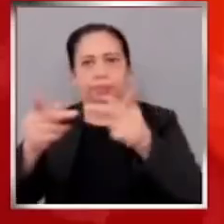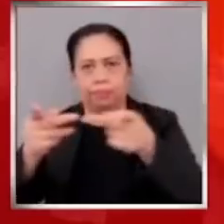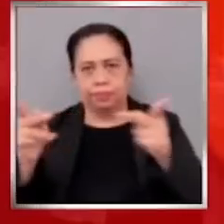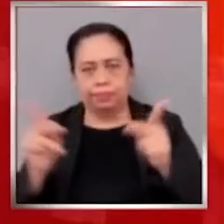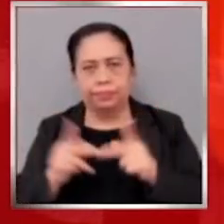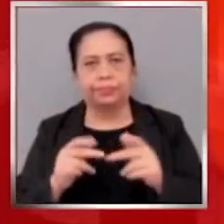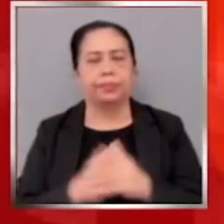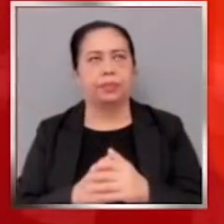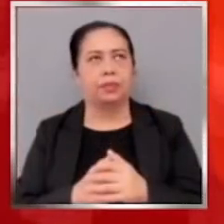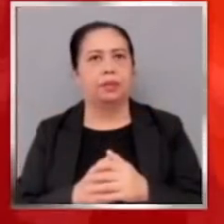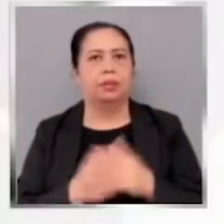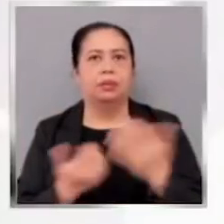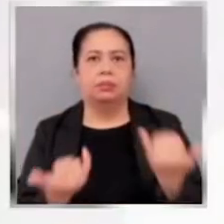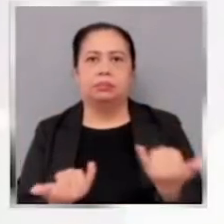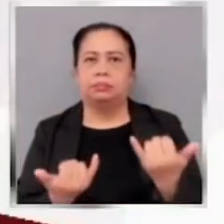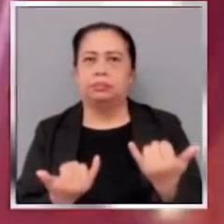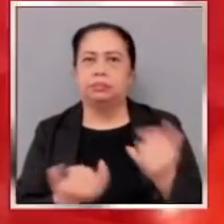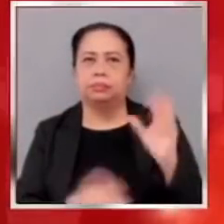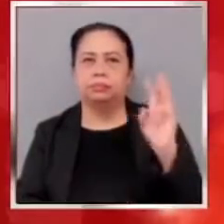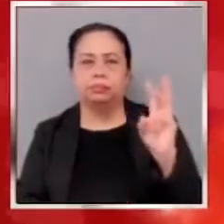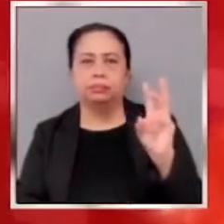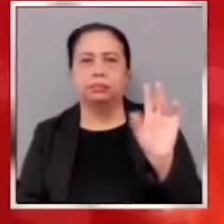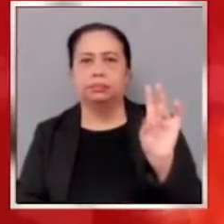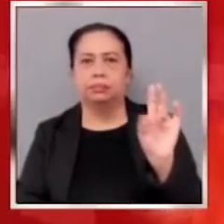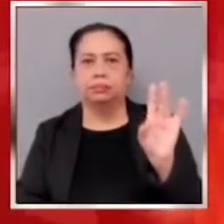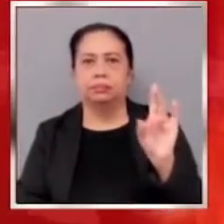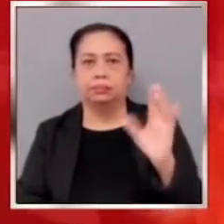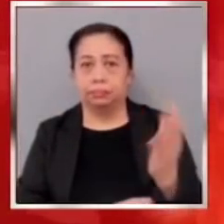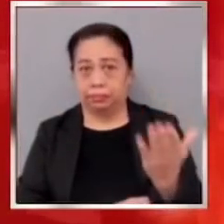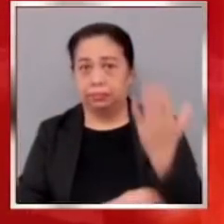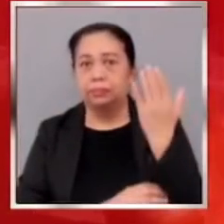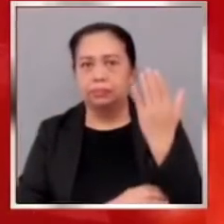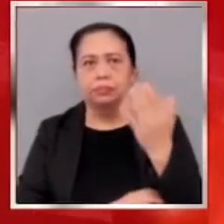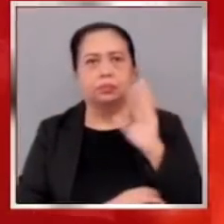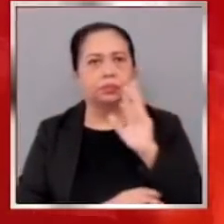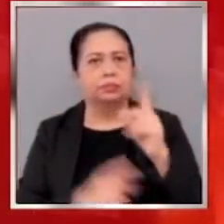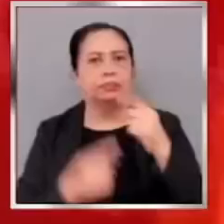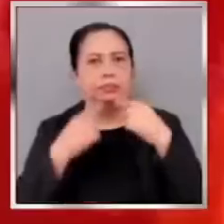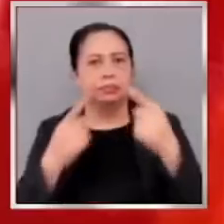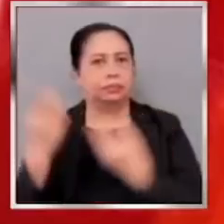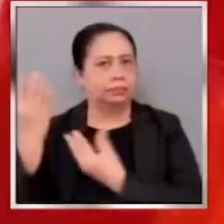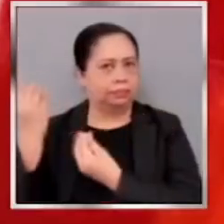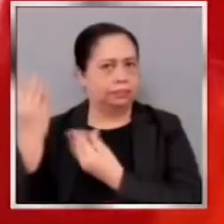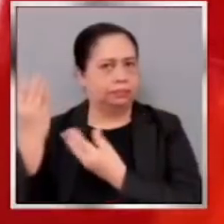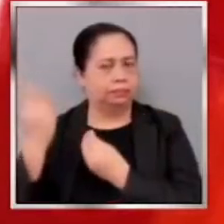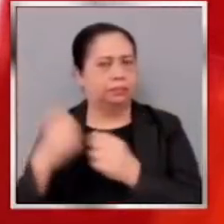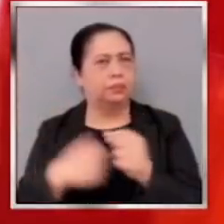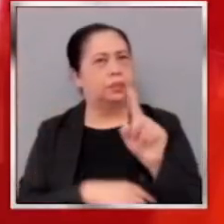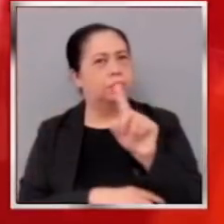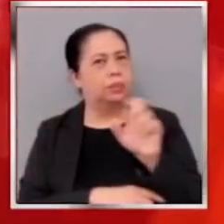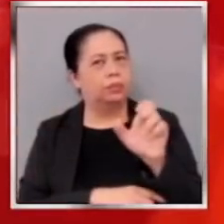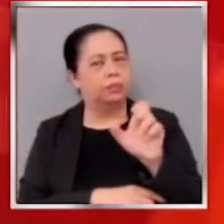of 6:17 a.m., no, Vicky, magbibigay lang tayo ng update. Nasa